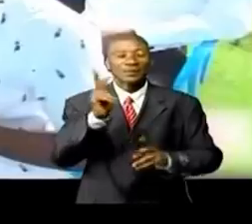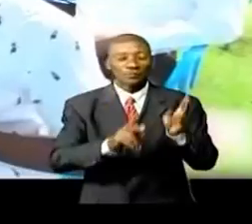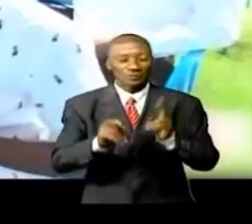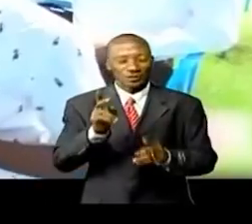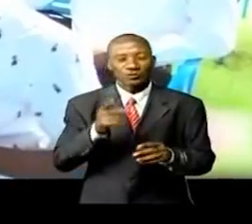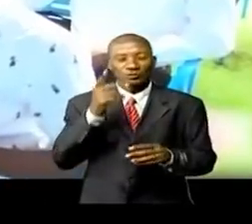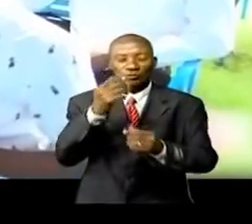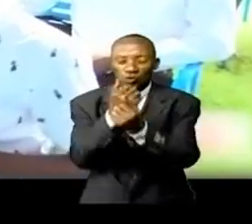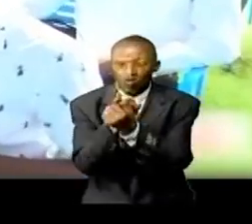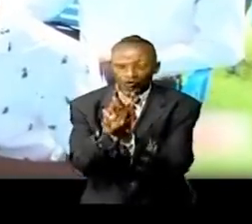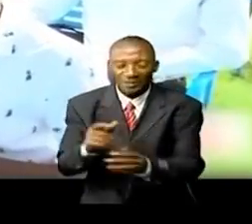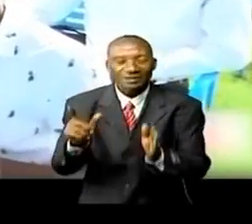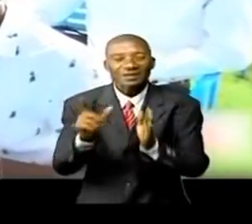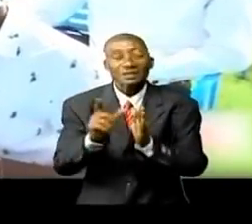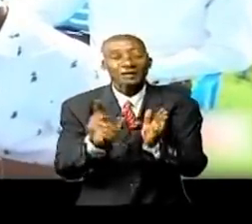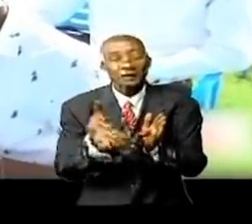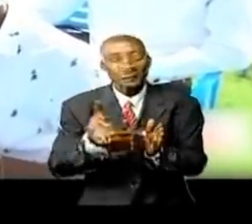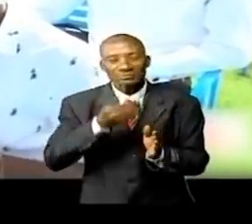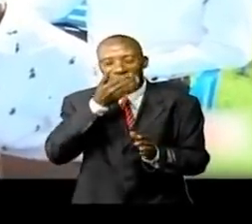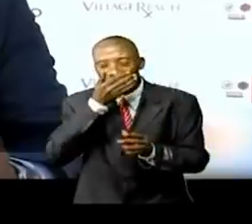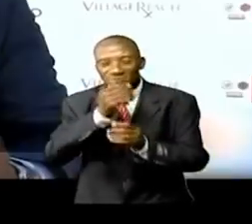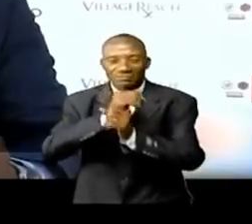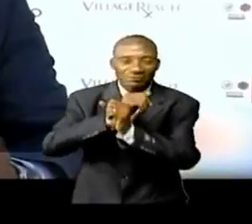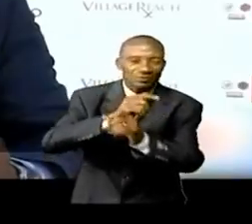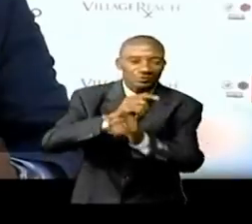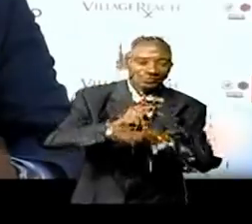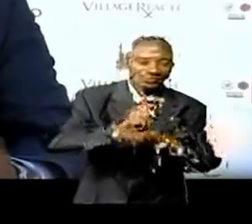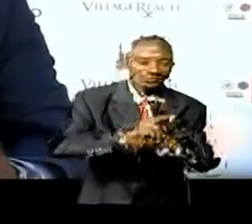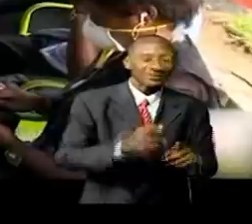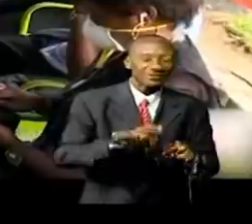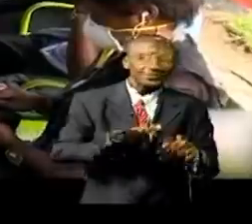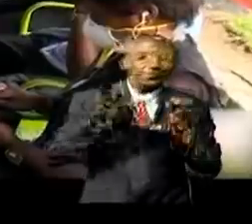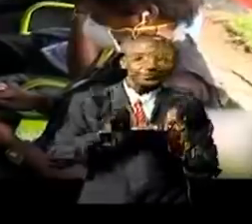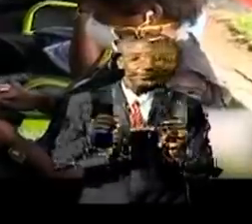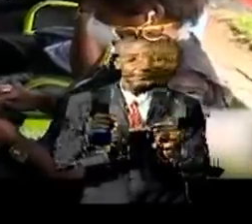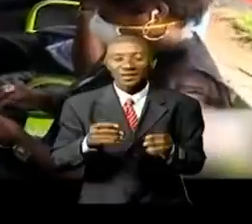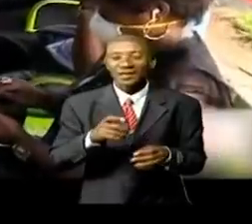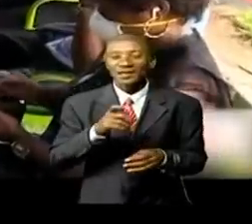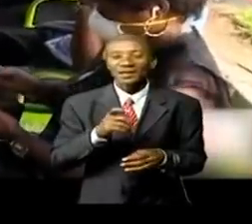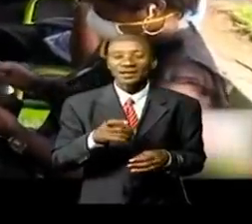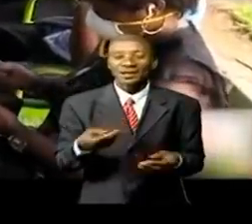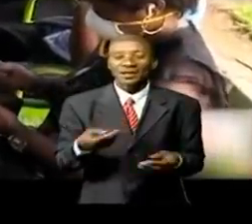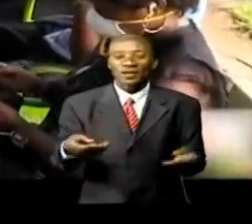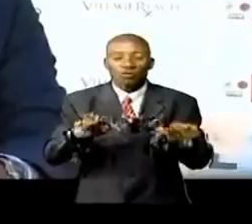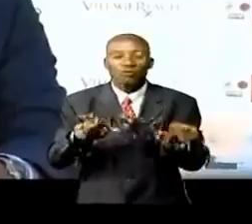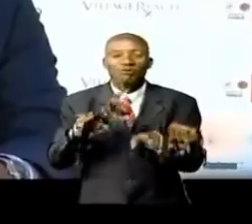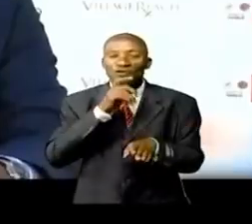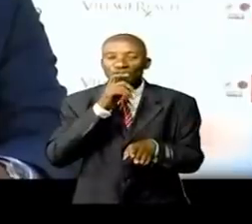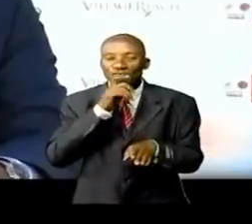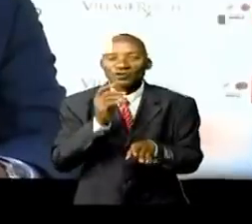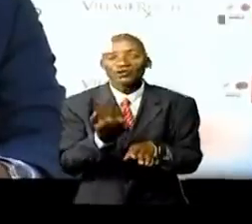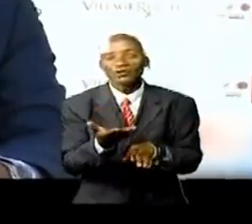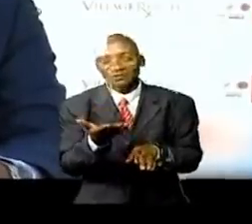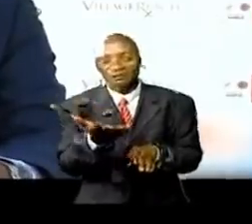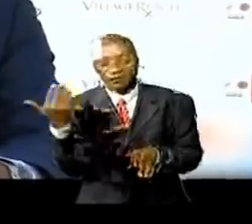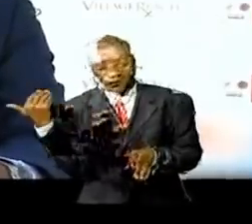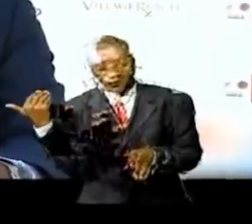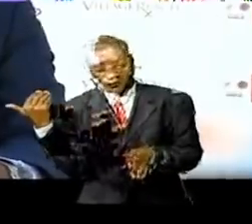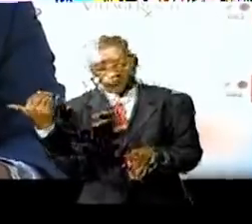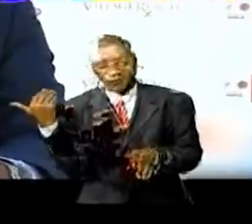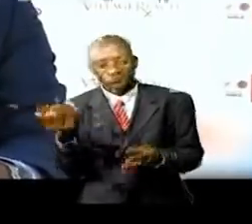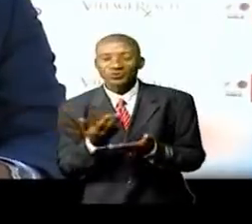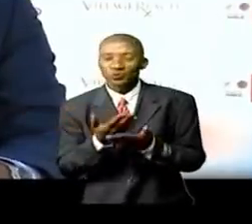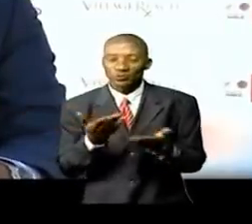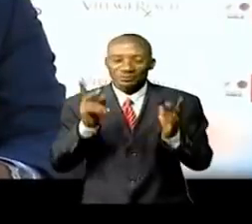barrières malgré que le couvre-feu est levé. La levée n'est pas du couvre-feu, ça a été un grand flagellement